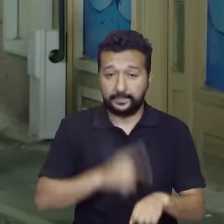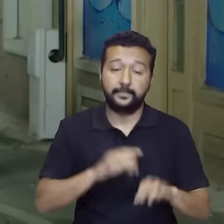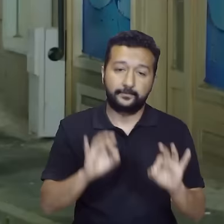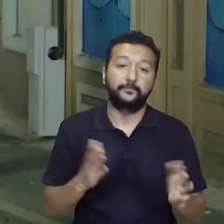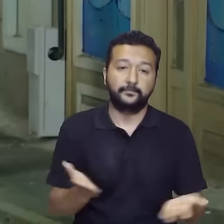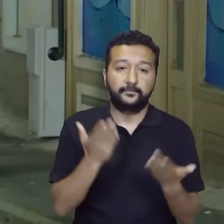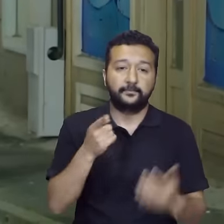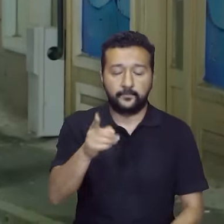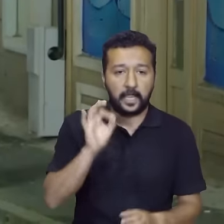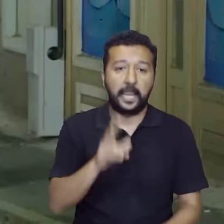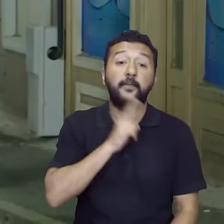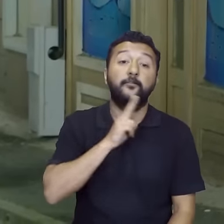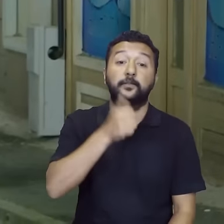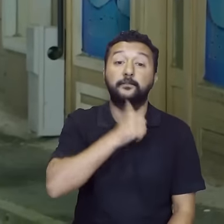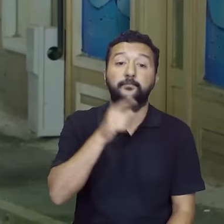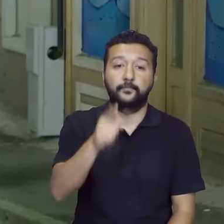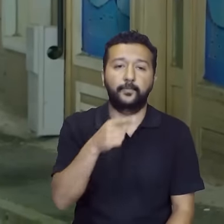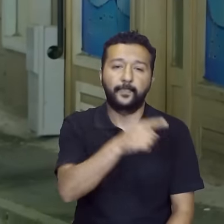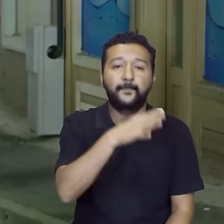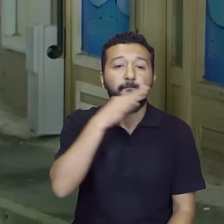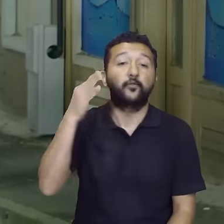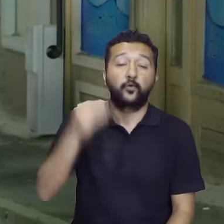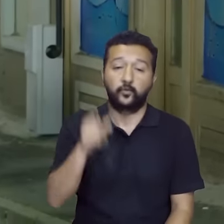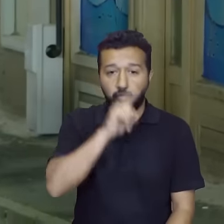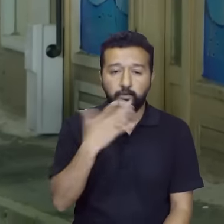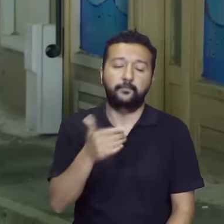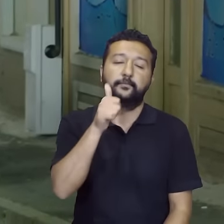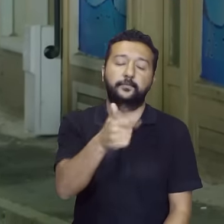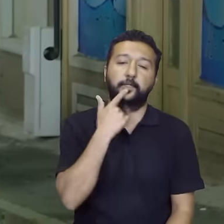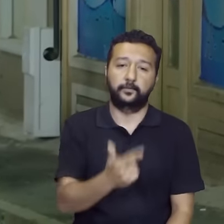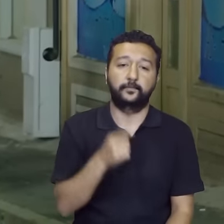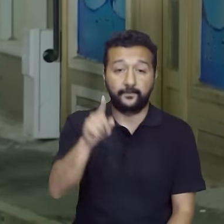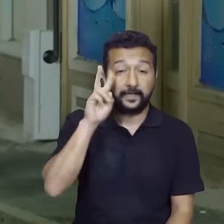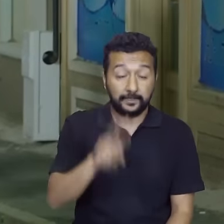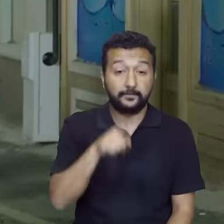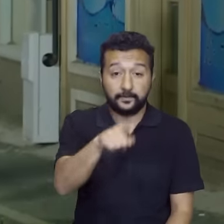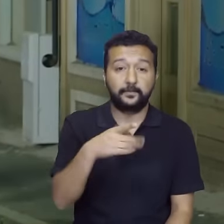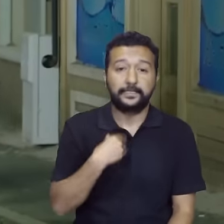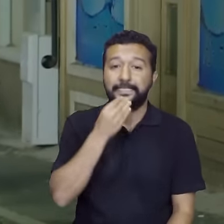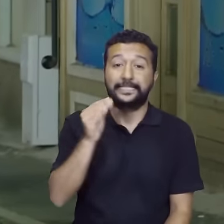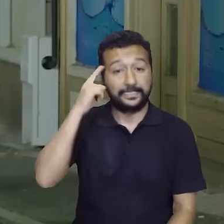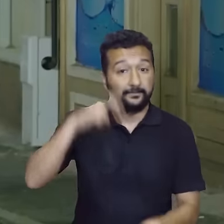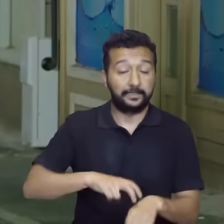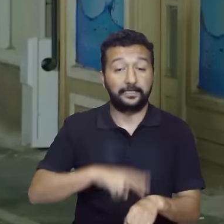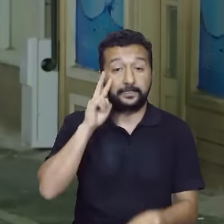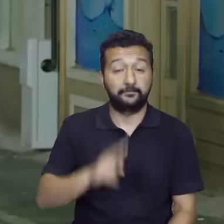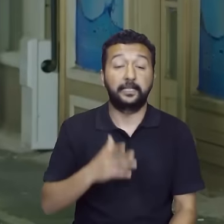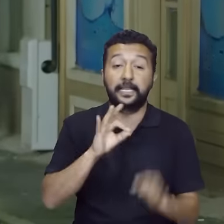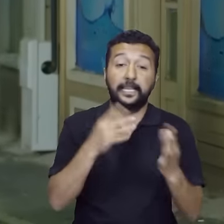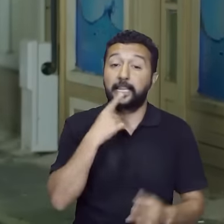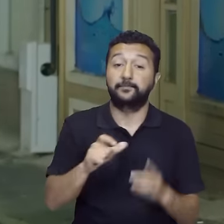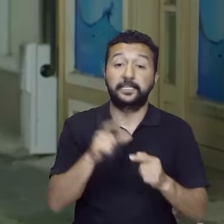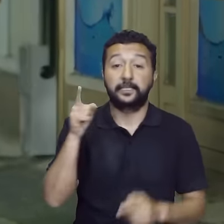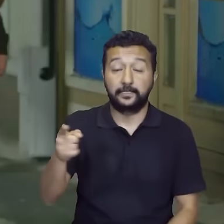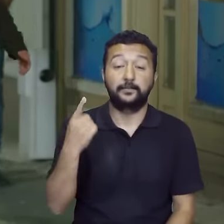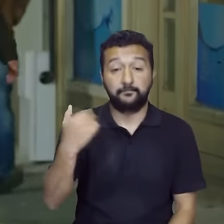inandım. hala gülüyorsun abi. Ya mutlu oluyoruz ondan be koçum ya. Vallahi sayende ben de gençliğimi hatırladım ha. Ne demiş